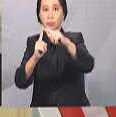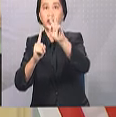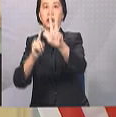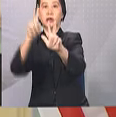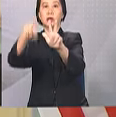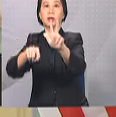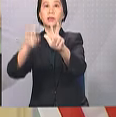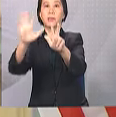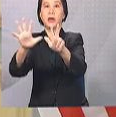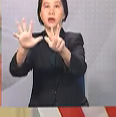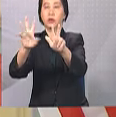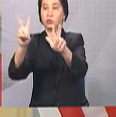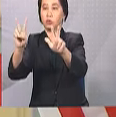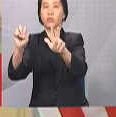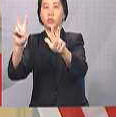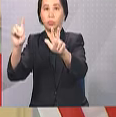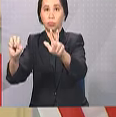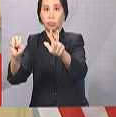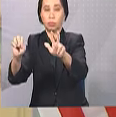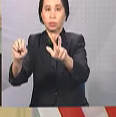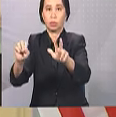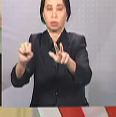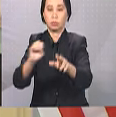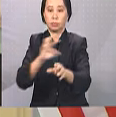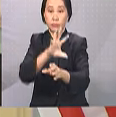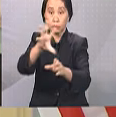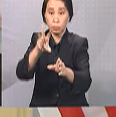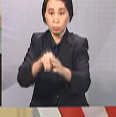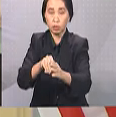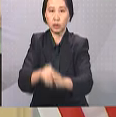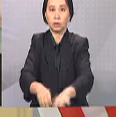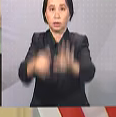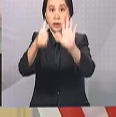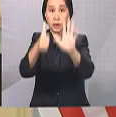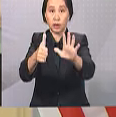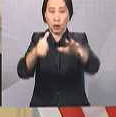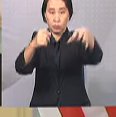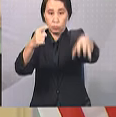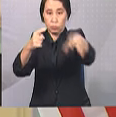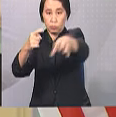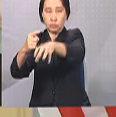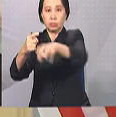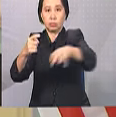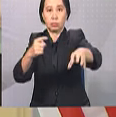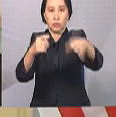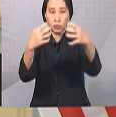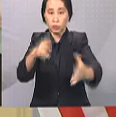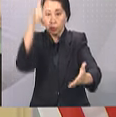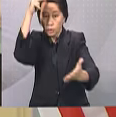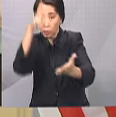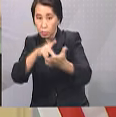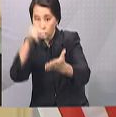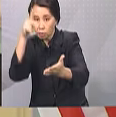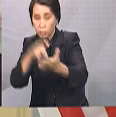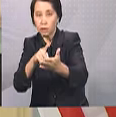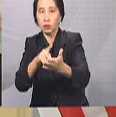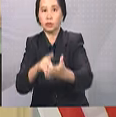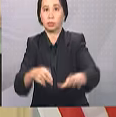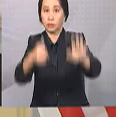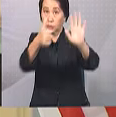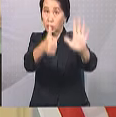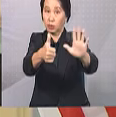3 Mei 2020 yang melibatkan 6 pasal yang telah dikenal pasti seperti berikut.